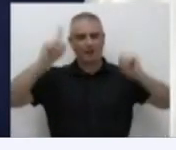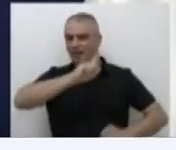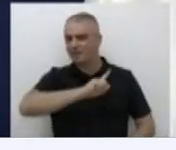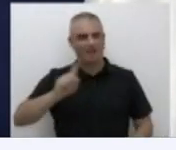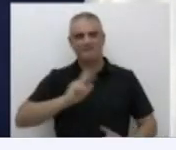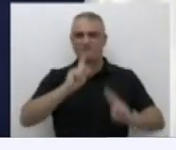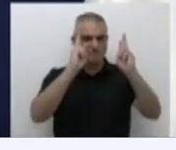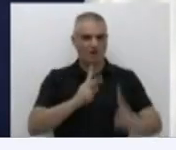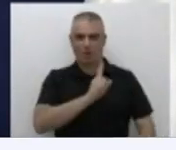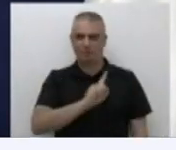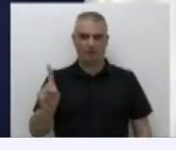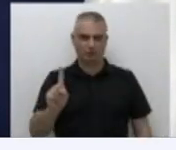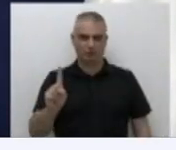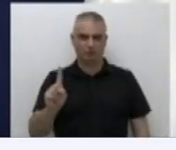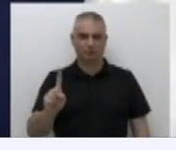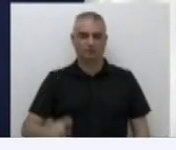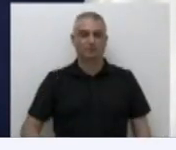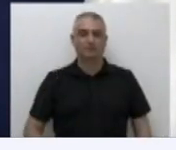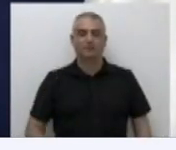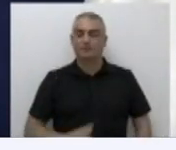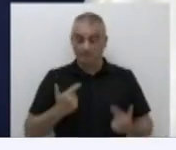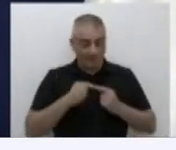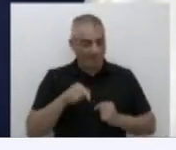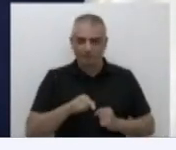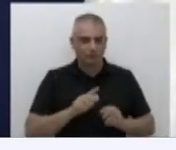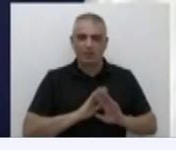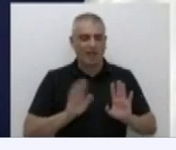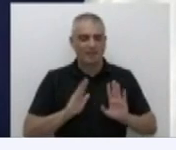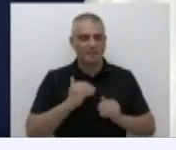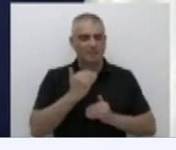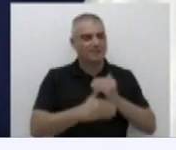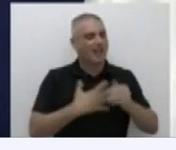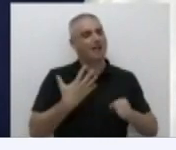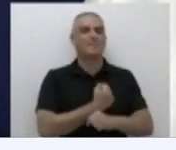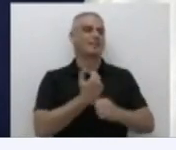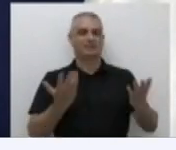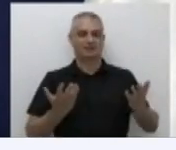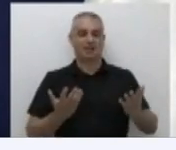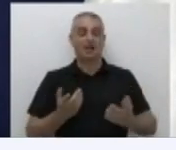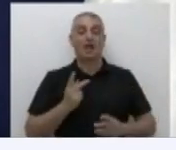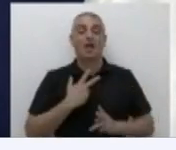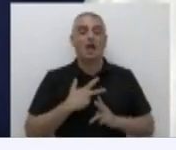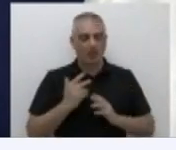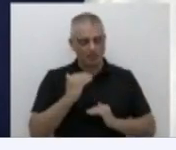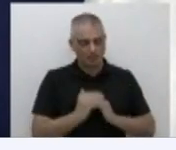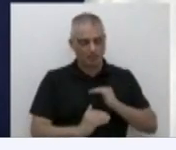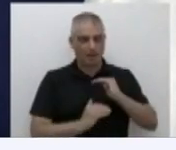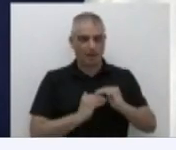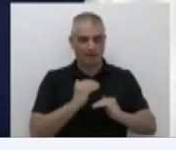نستسلم ولن نتوقف. لا يوجد في هذا الحرب عملية